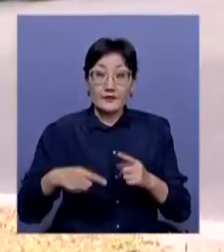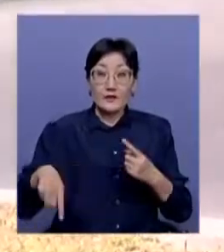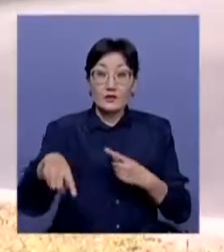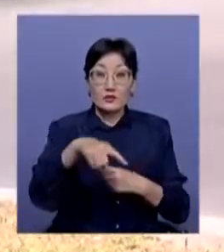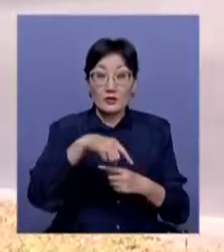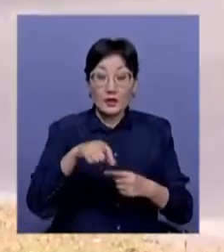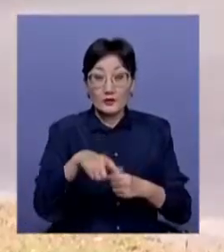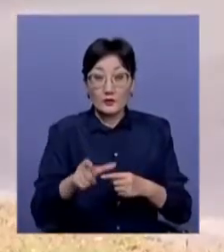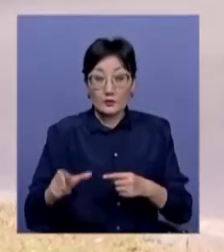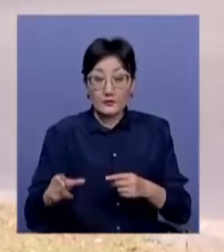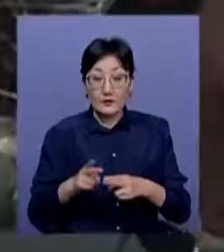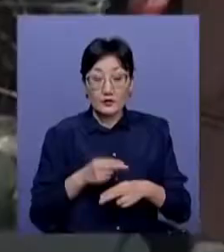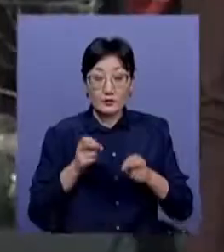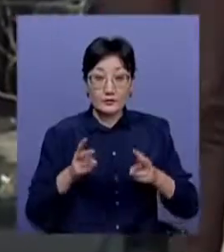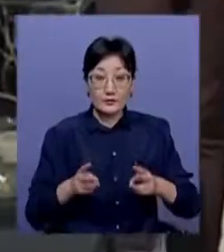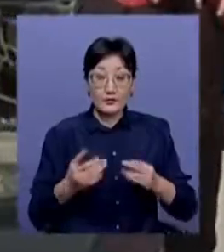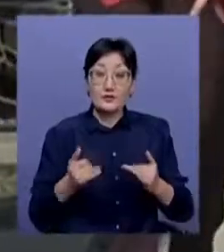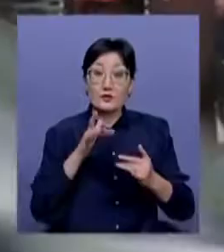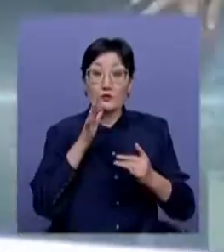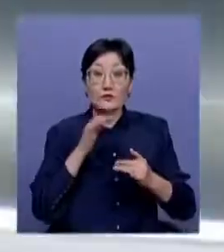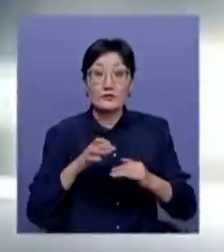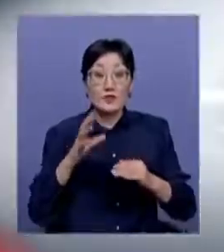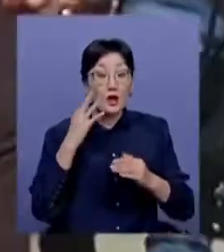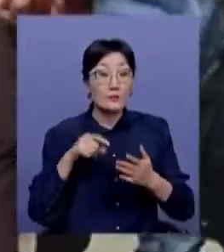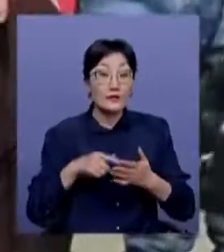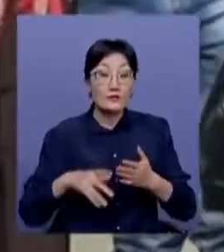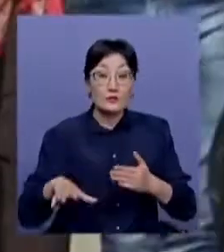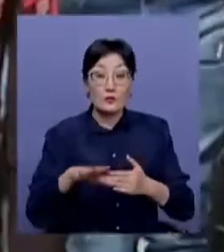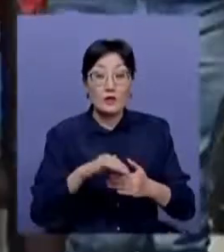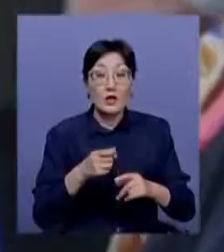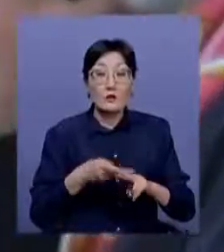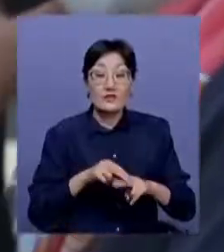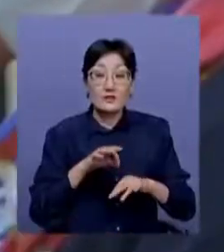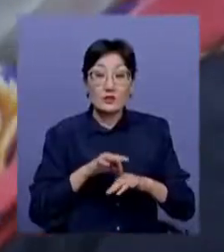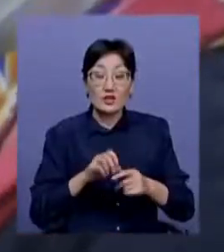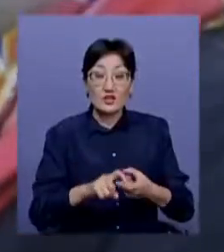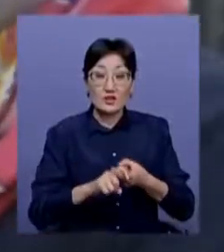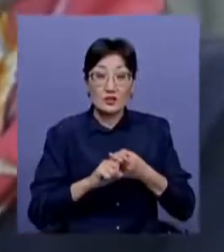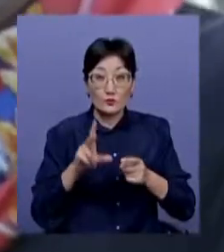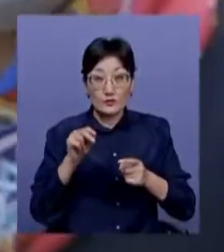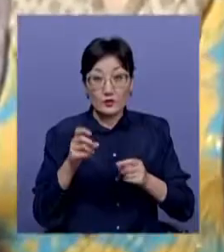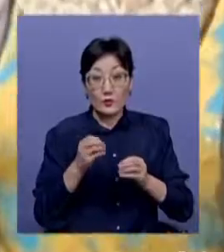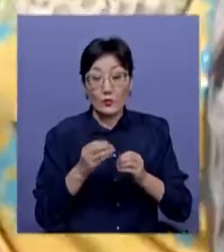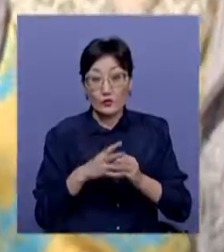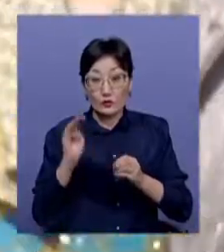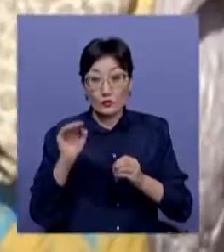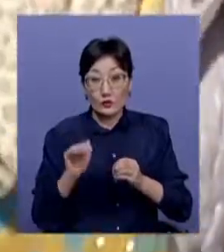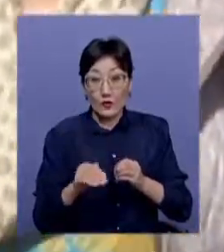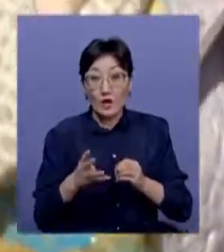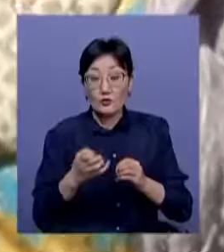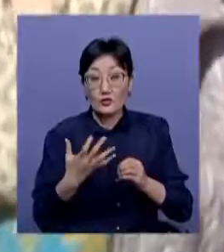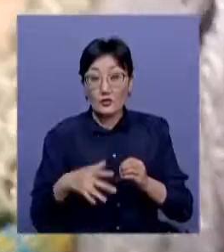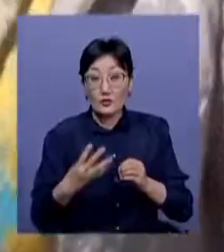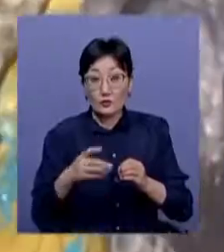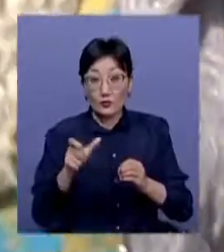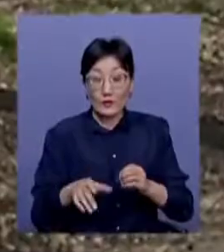қоршаған ортаның адамдардың қауіпсіздігі. Қазіргі таңда Алматы қаласы бойынша аты жаман індетті жұқтырғандар саны 14454,